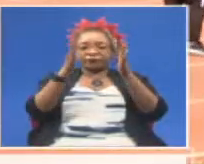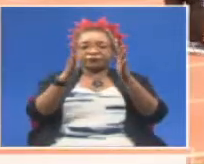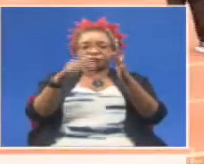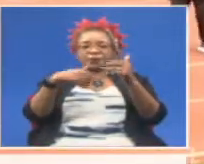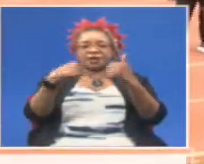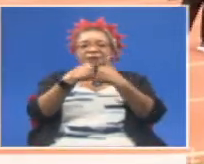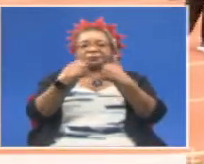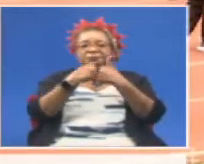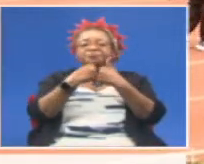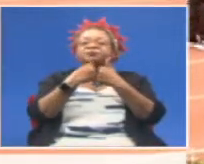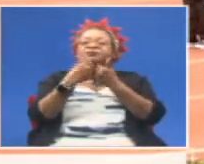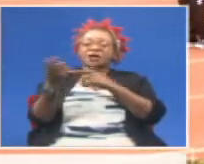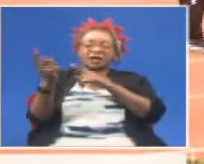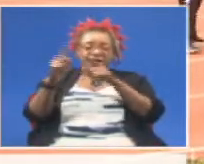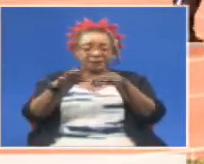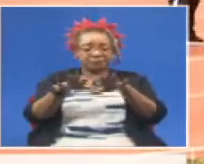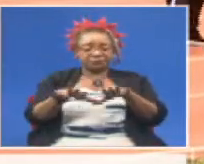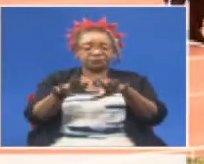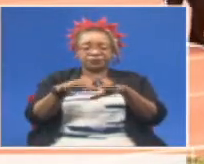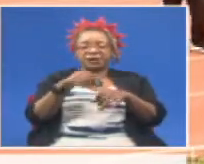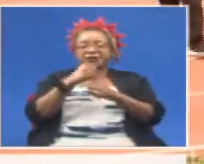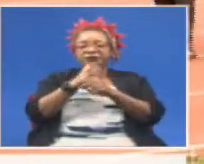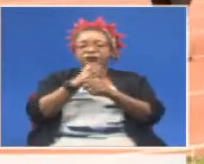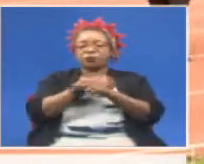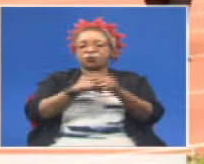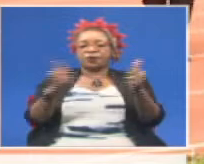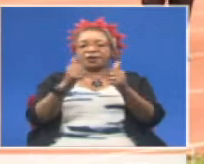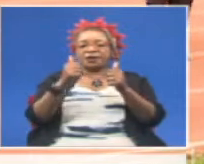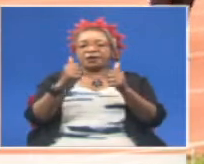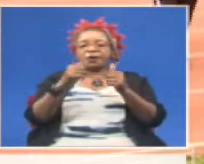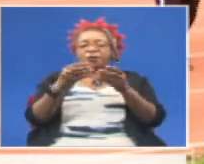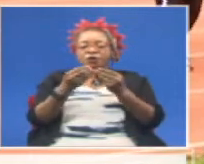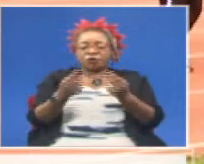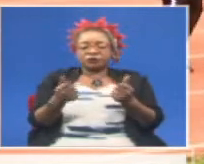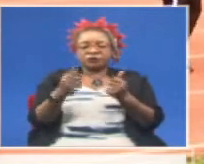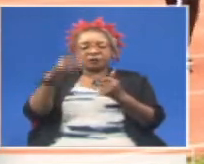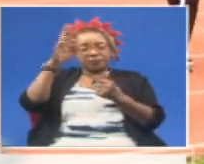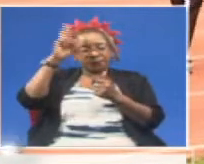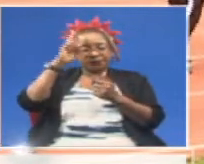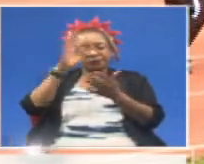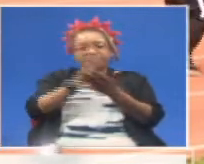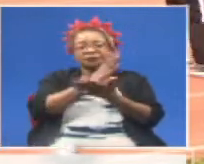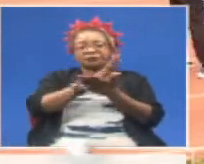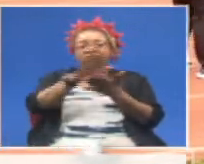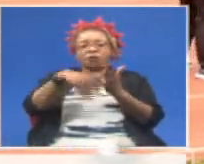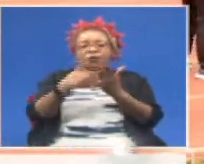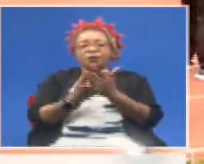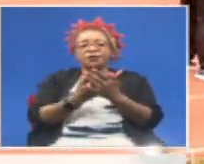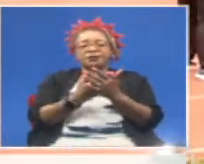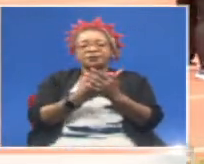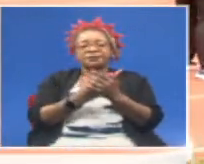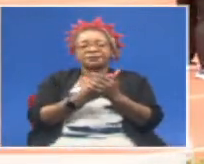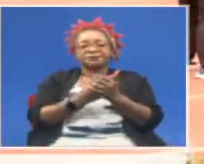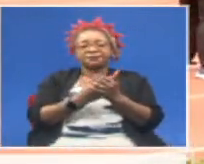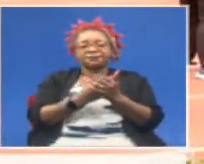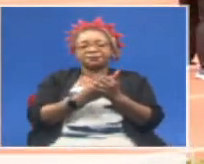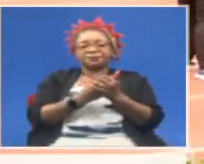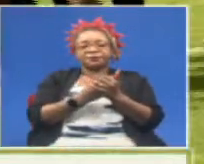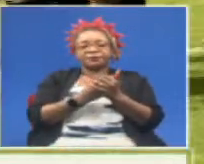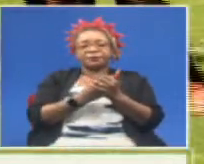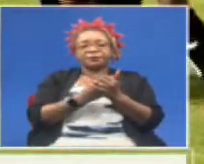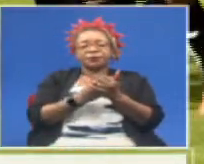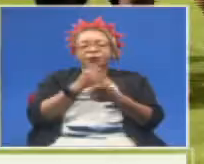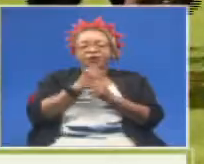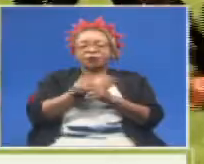Na walikuja wametulia, walimakinika vizuri sana. Tumecontain Police kwa department zote. Na tumecheza